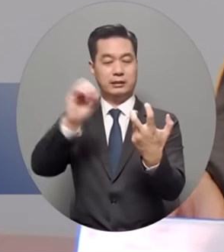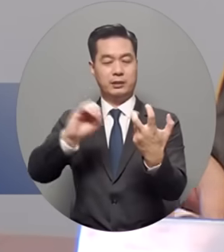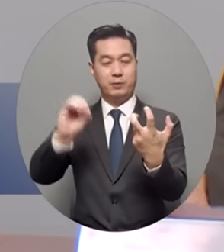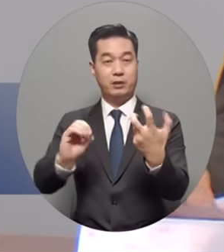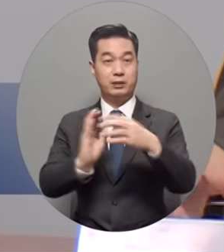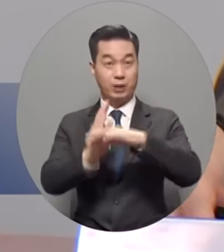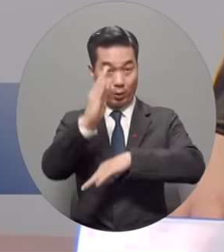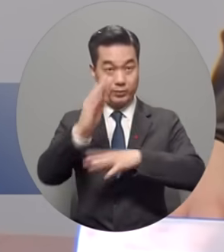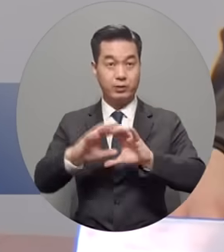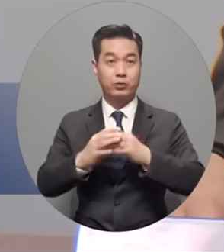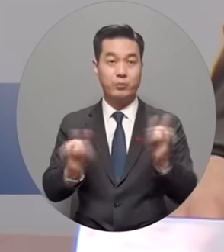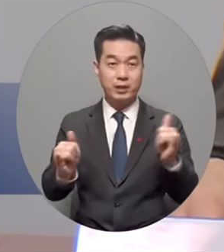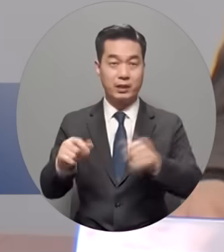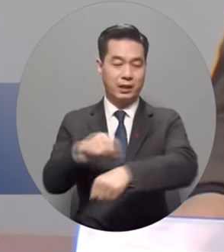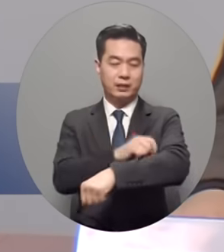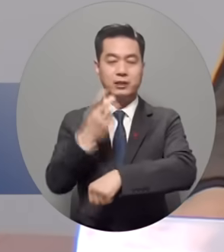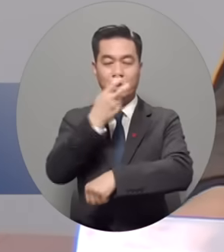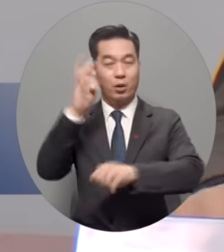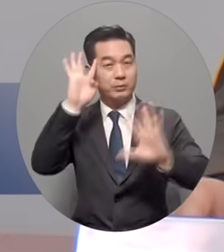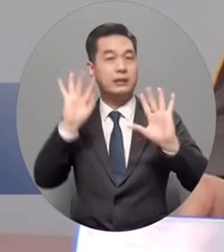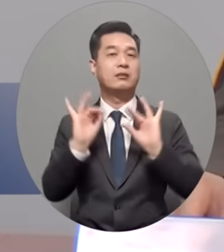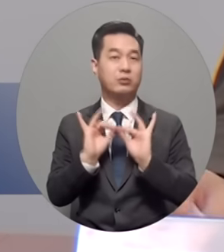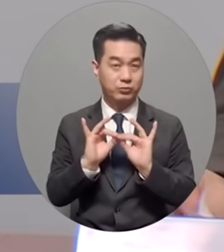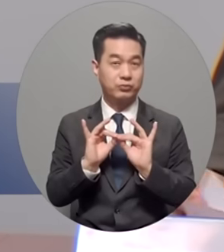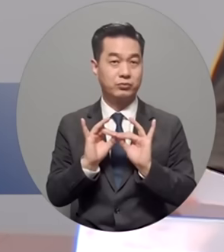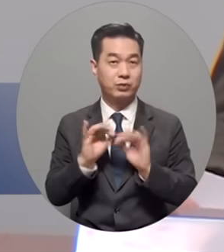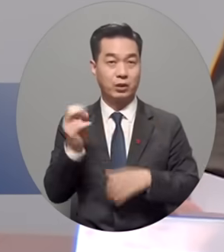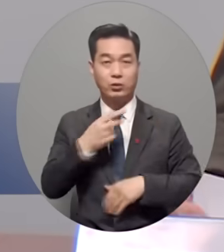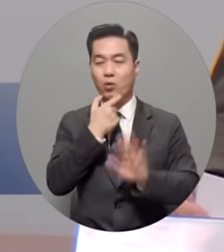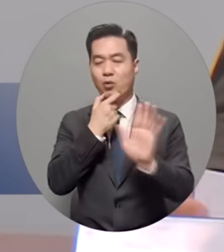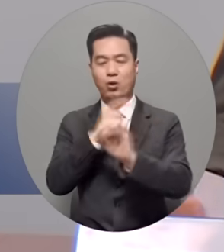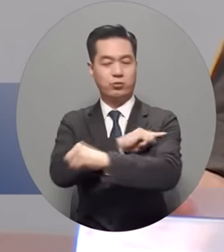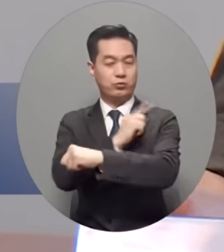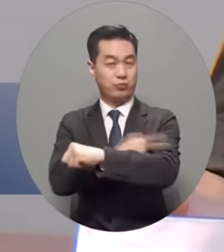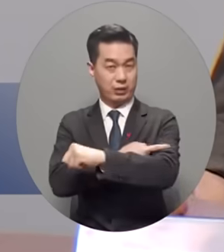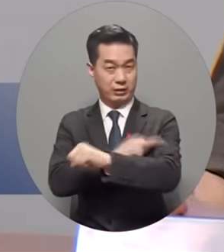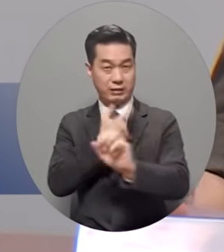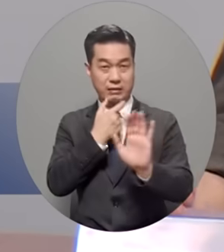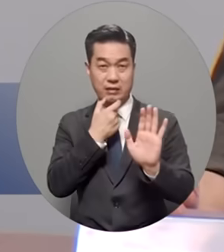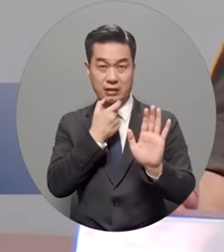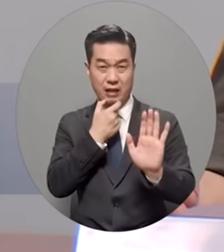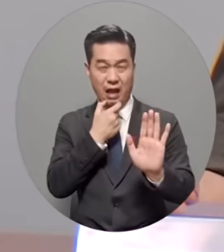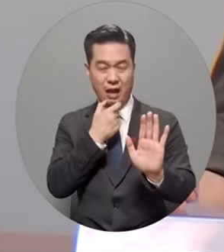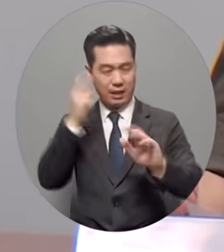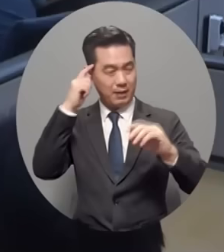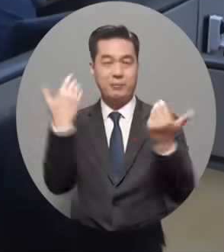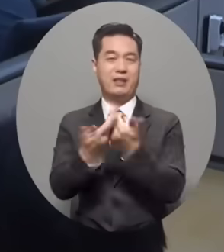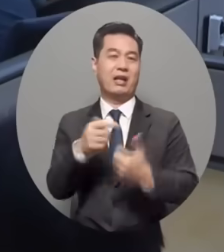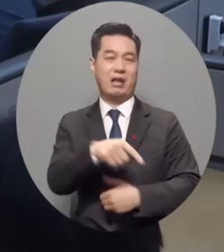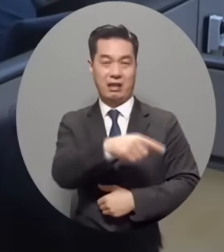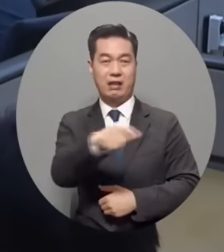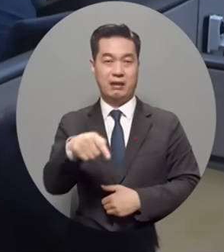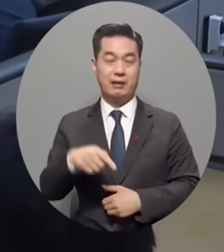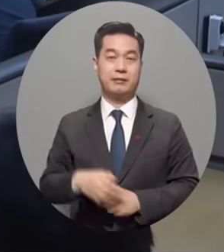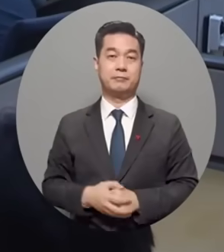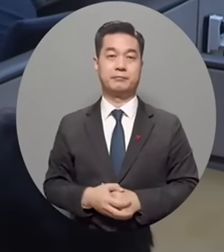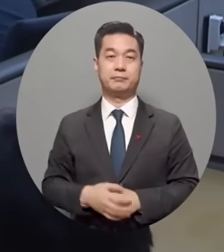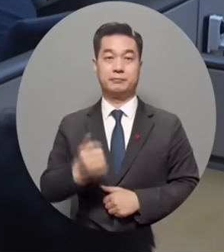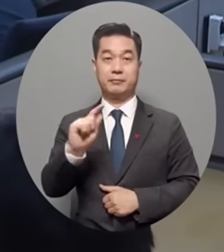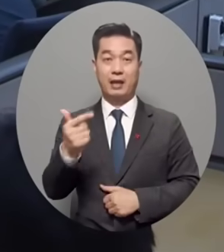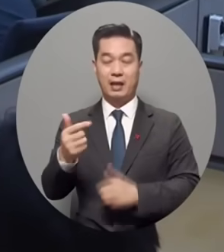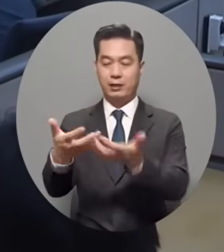70%가 넘는 국민이 특검에 찬성합니다. 또 거부권 행사를 반대합니다. 한